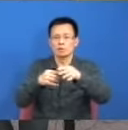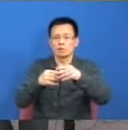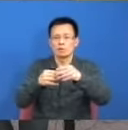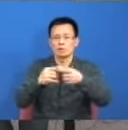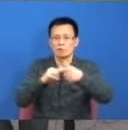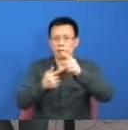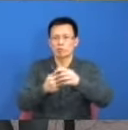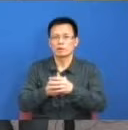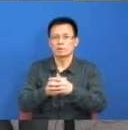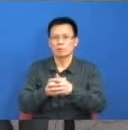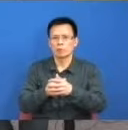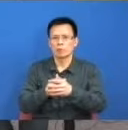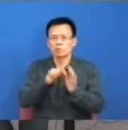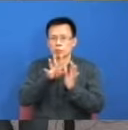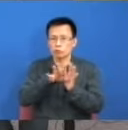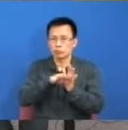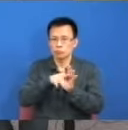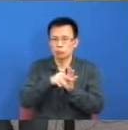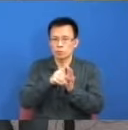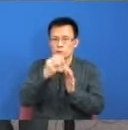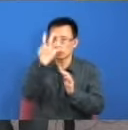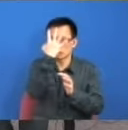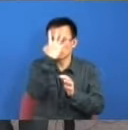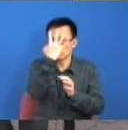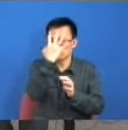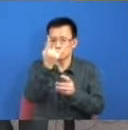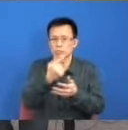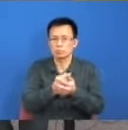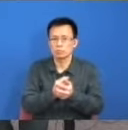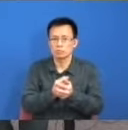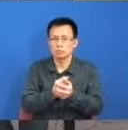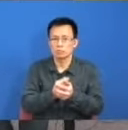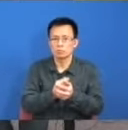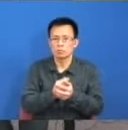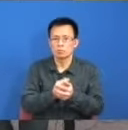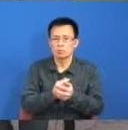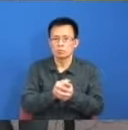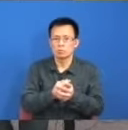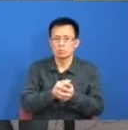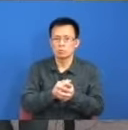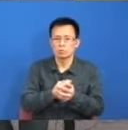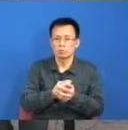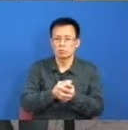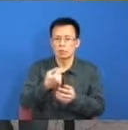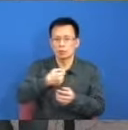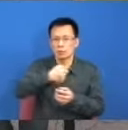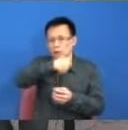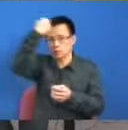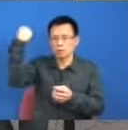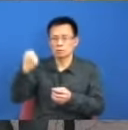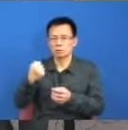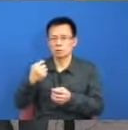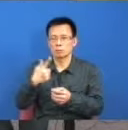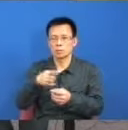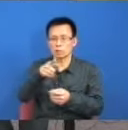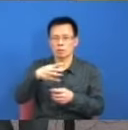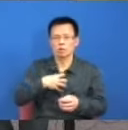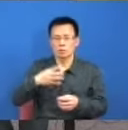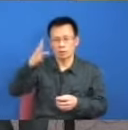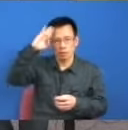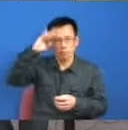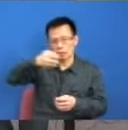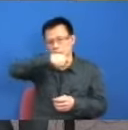呢故意要他在攝影機面前呢，我覺得是拎起佢哋嗰個面具，你覺得你對呢個行為你有咩睇法？